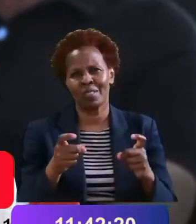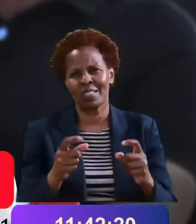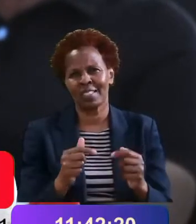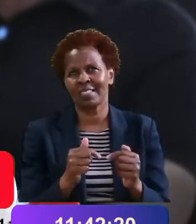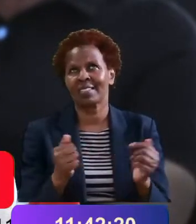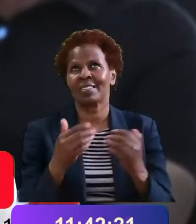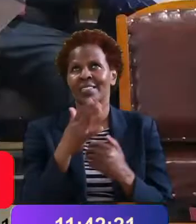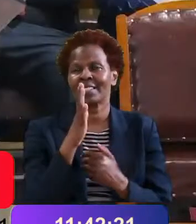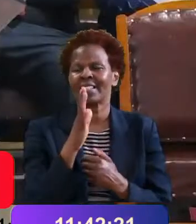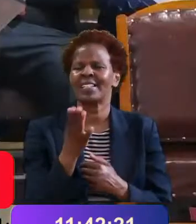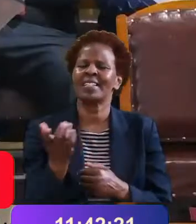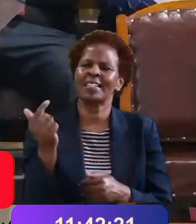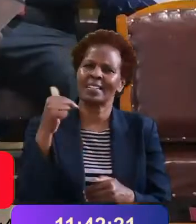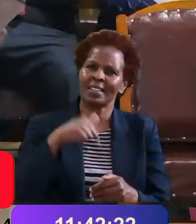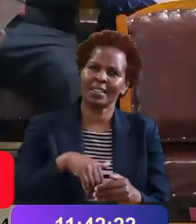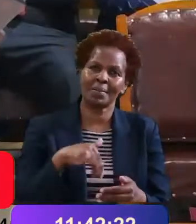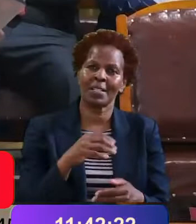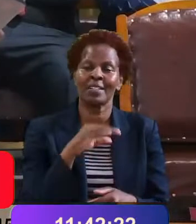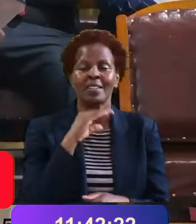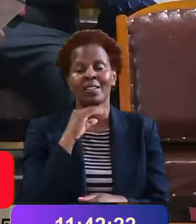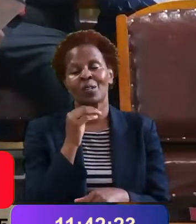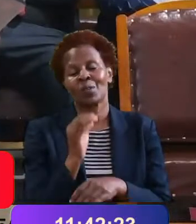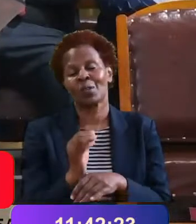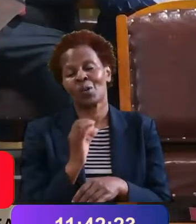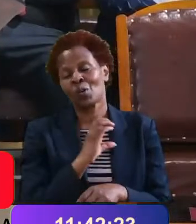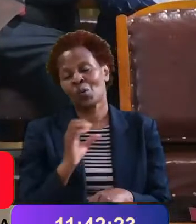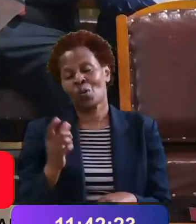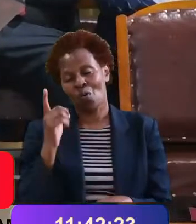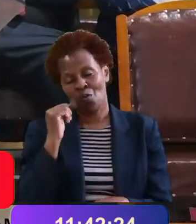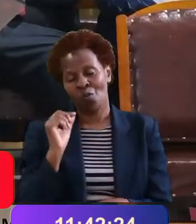akafa msalabani kwa sababu ya.